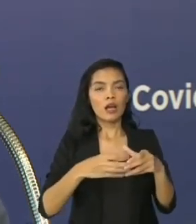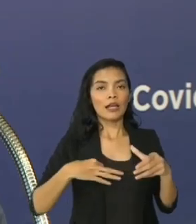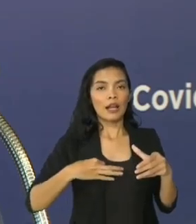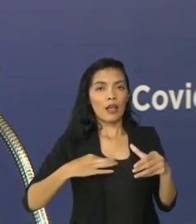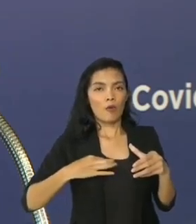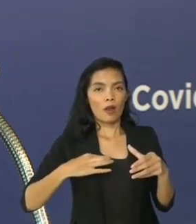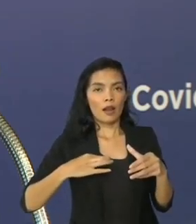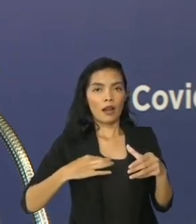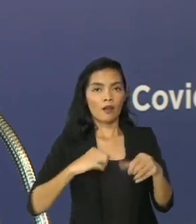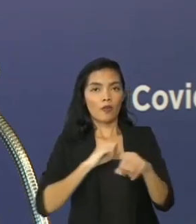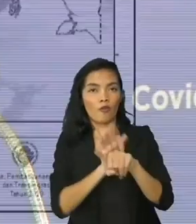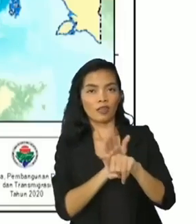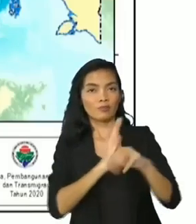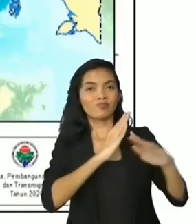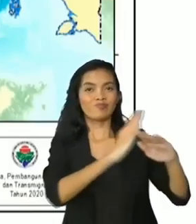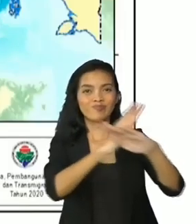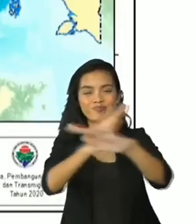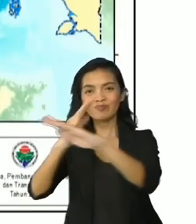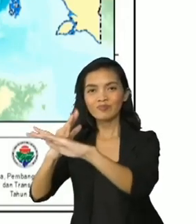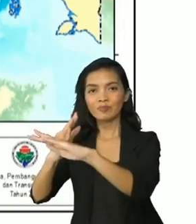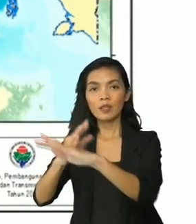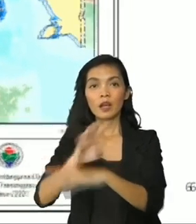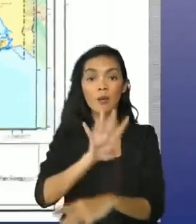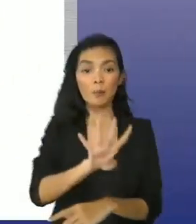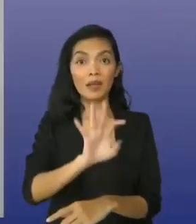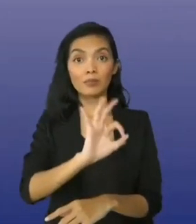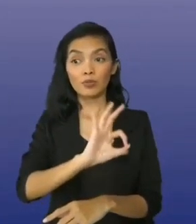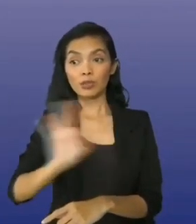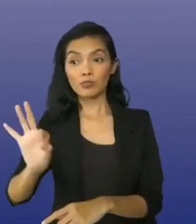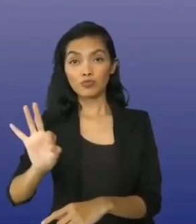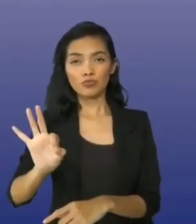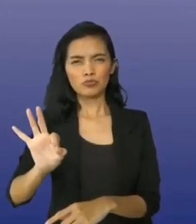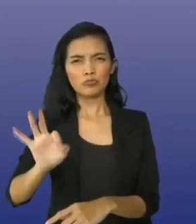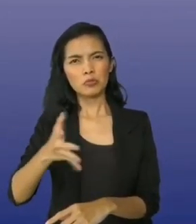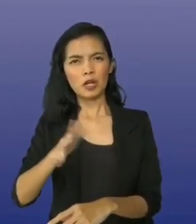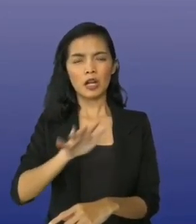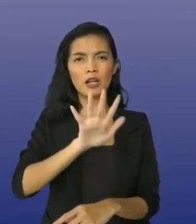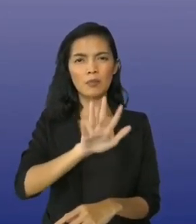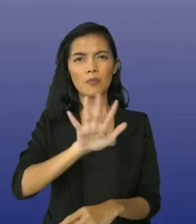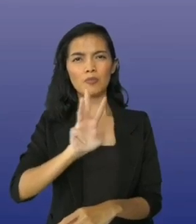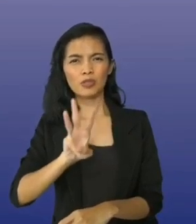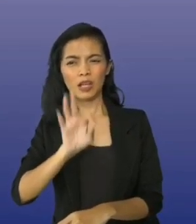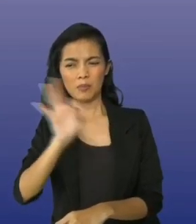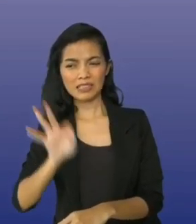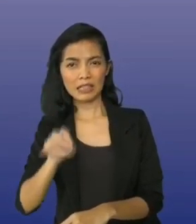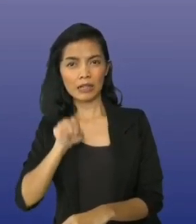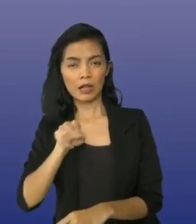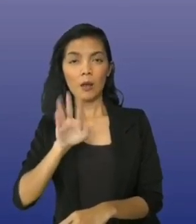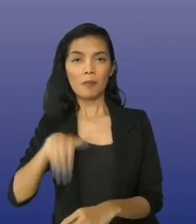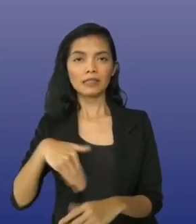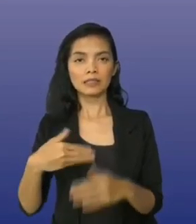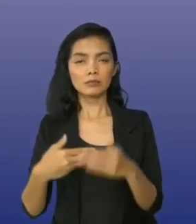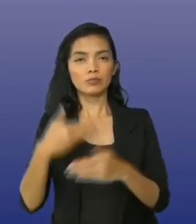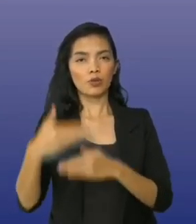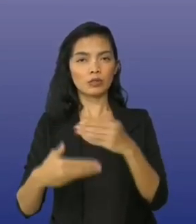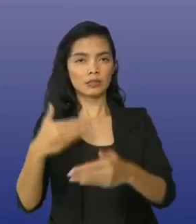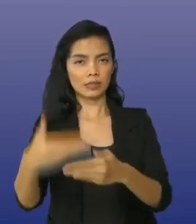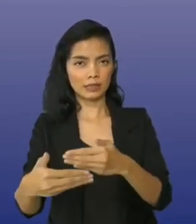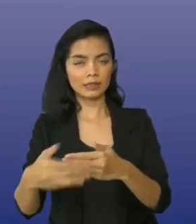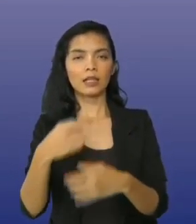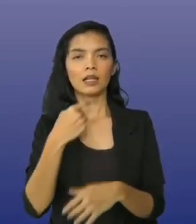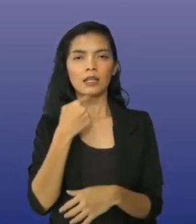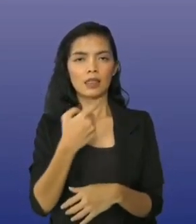covert 19 tentu 40.000 Desa ini memang masih dalam proses utamanya di